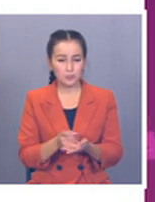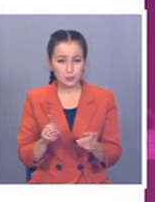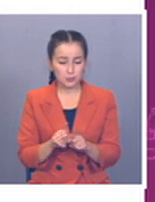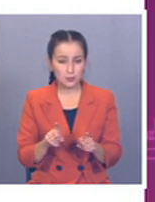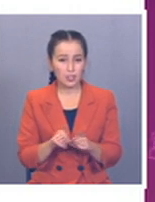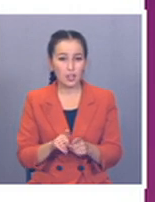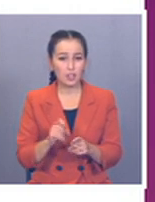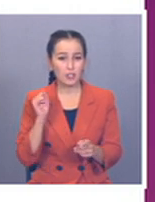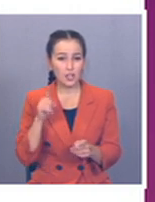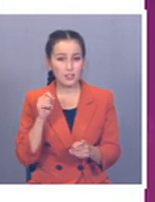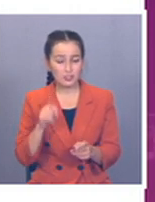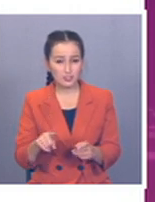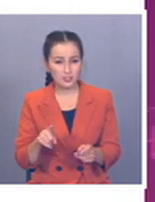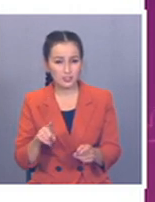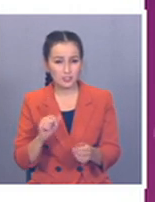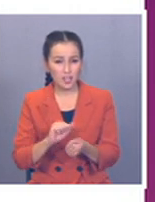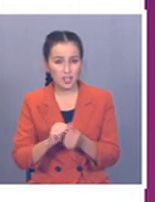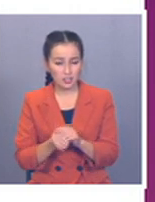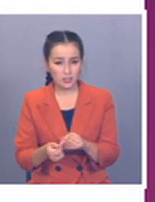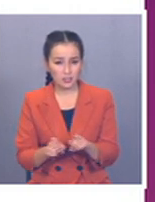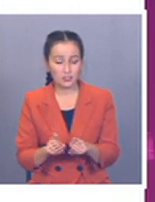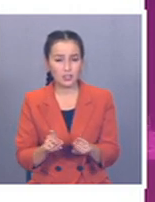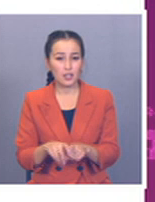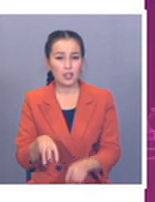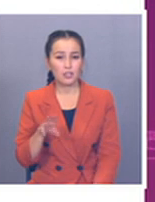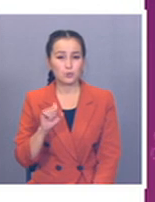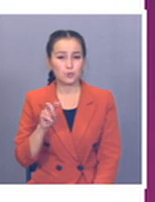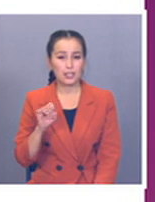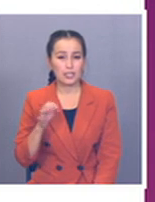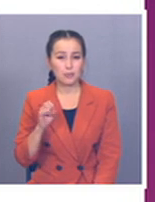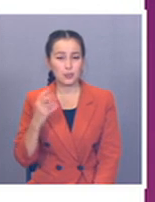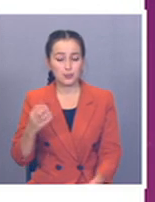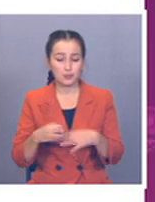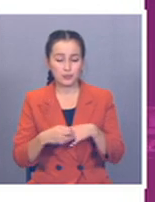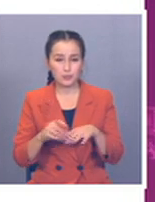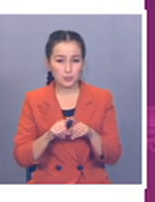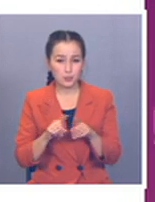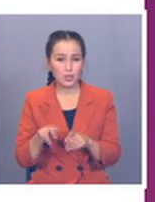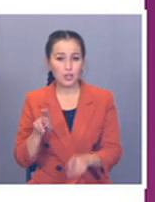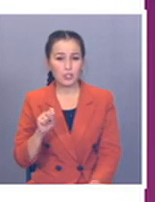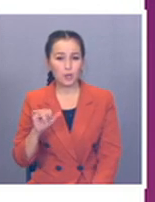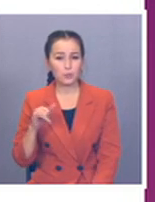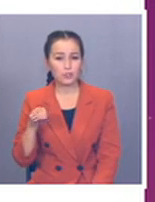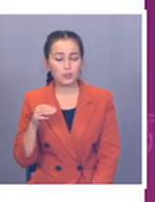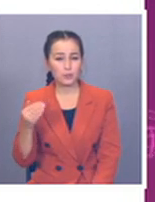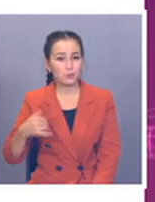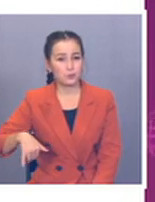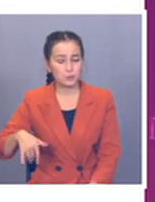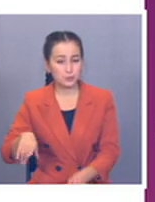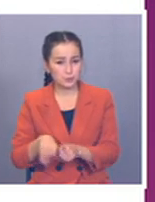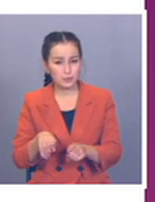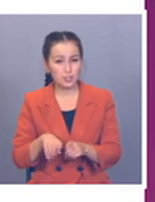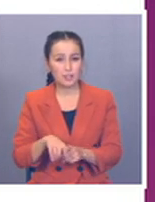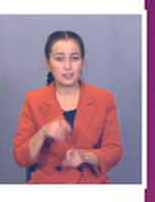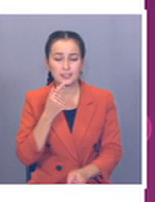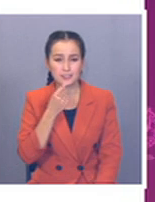Сүлейменнің жүзігіндей, Мұсаның асасындай, Дәуіттің қоржынындай, қызыл алтын, ақыл едім,